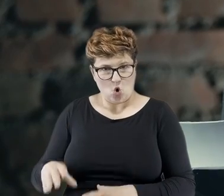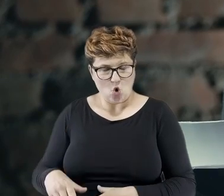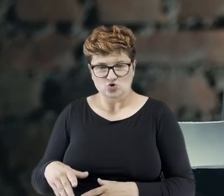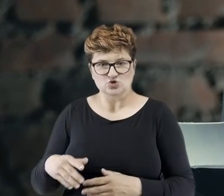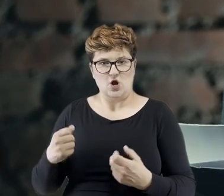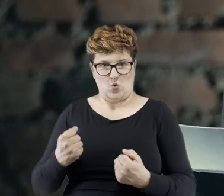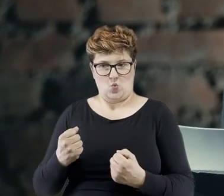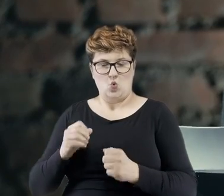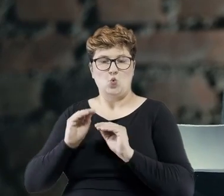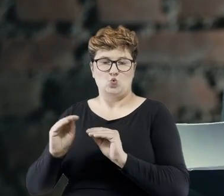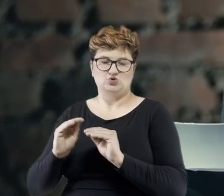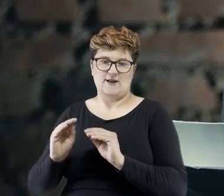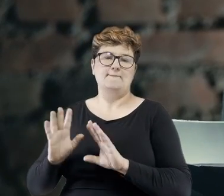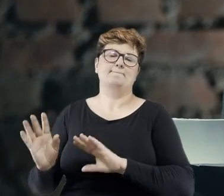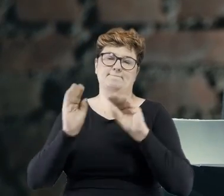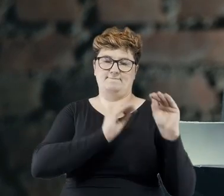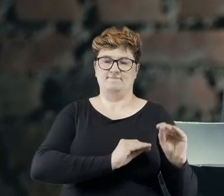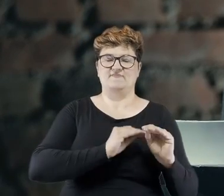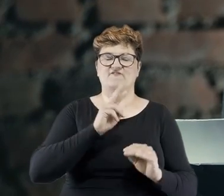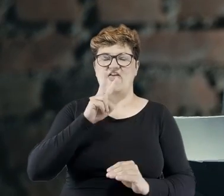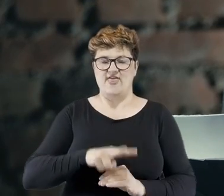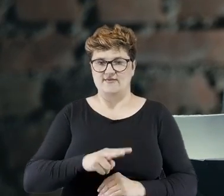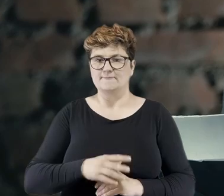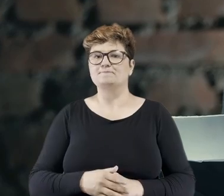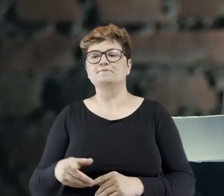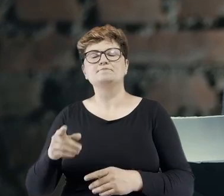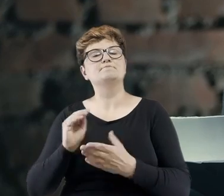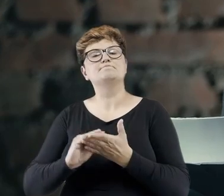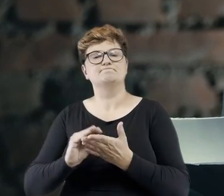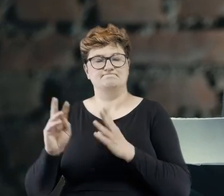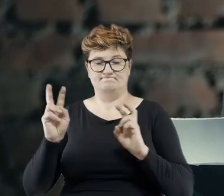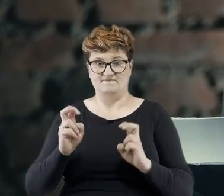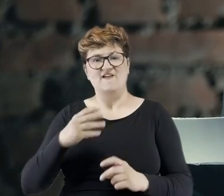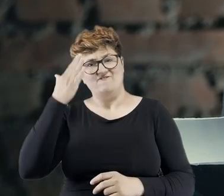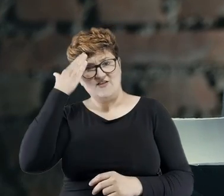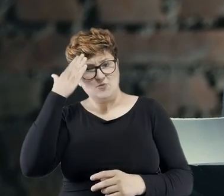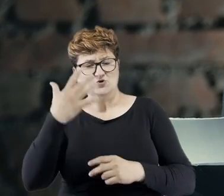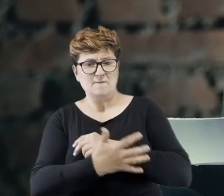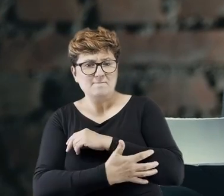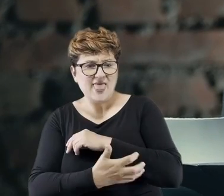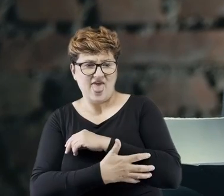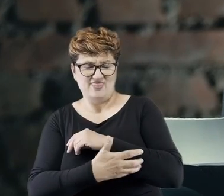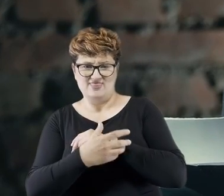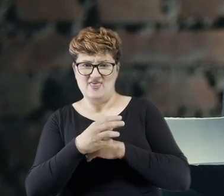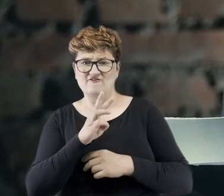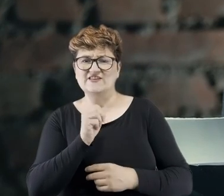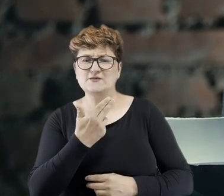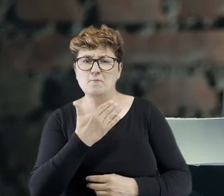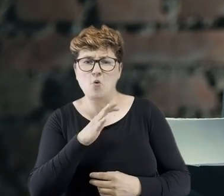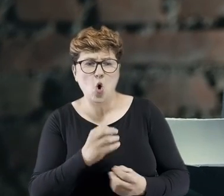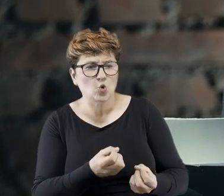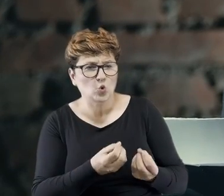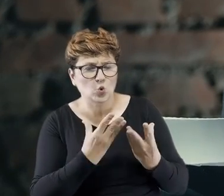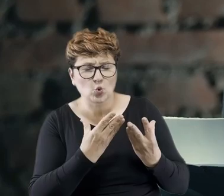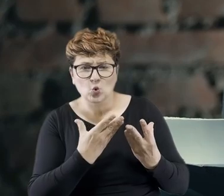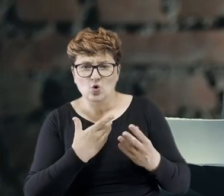potem ktoś, uczeń, który wyprowadził się do Wiednia, bo on pisze tak: wiadomo było, że to biedne, nieśmiałe widmo